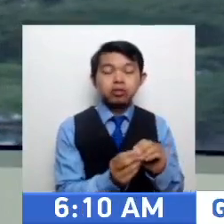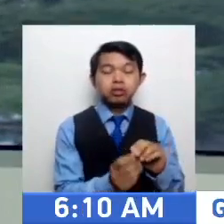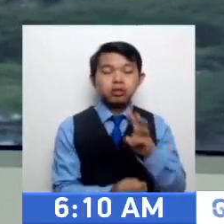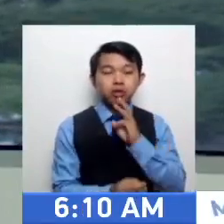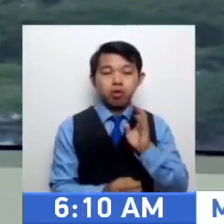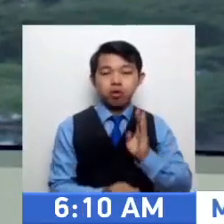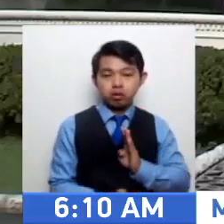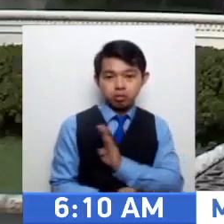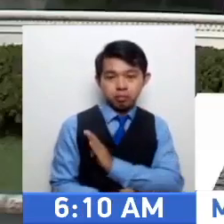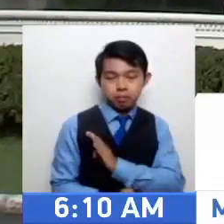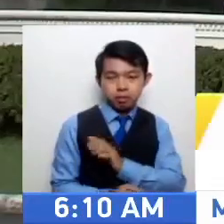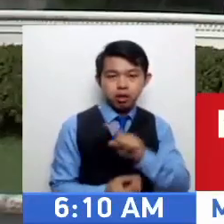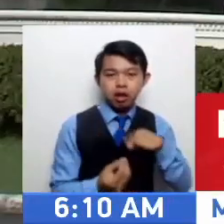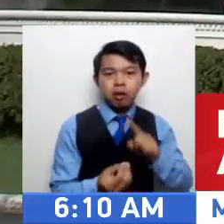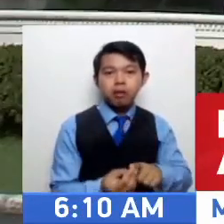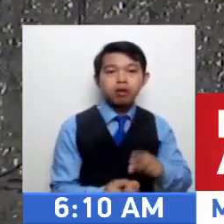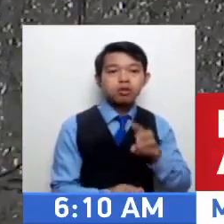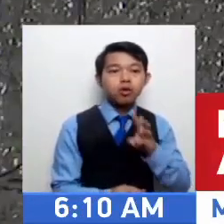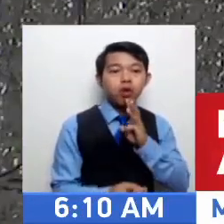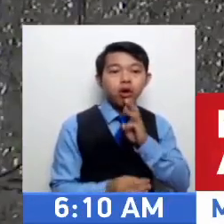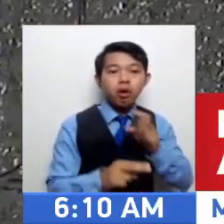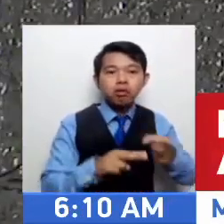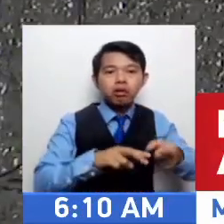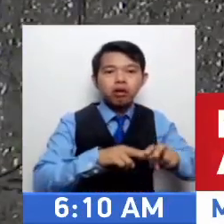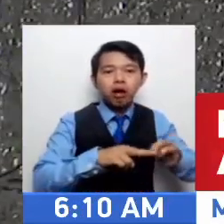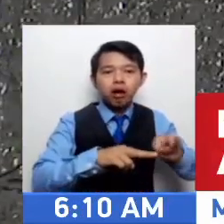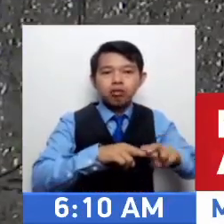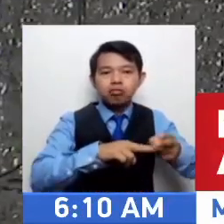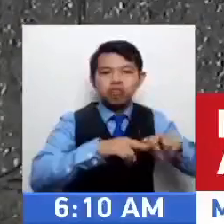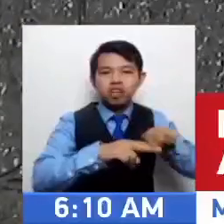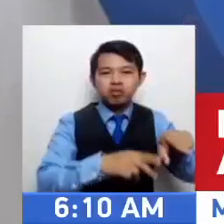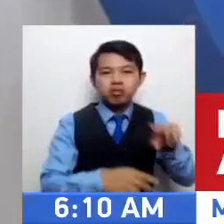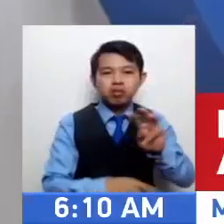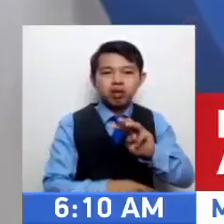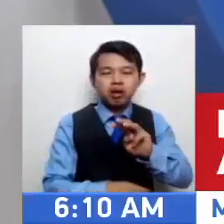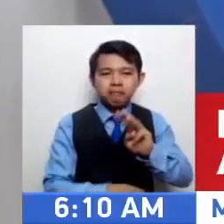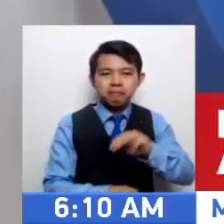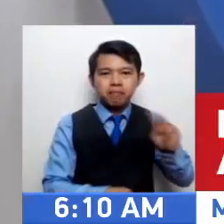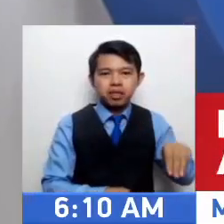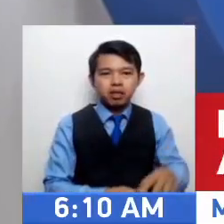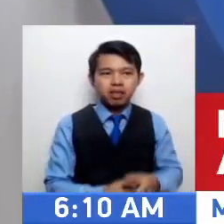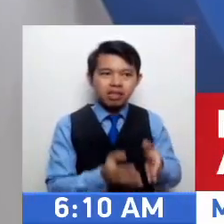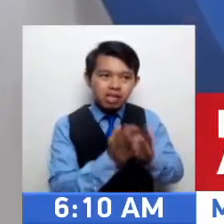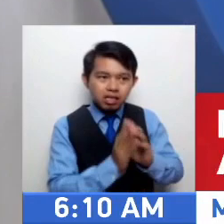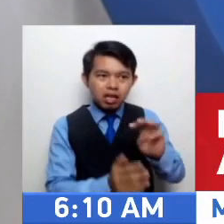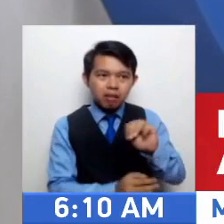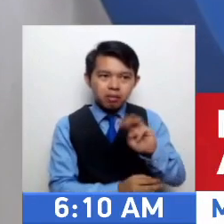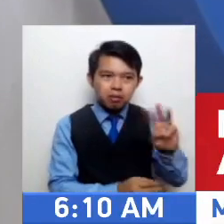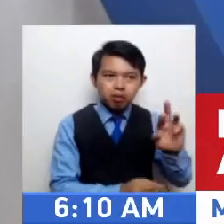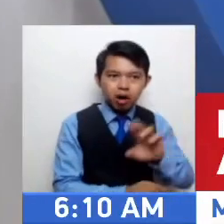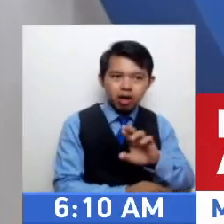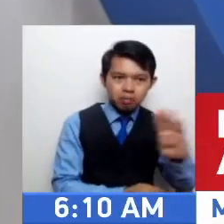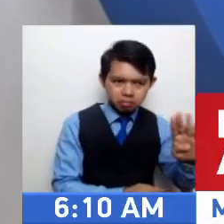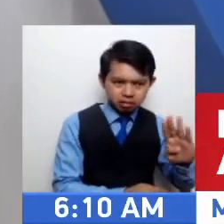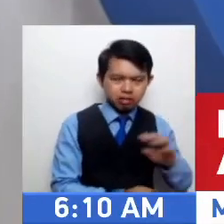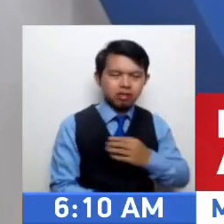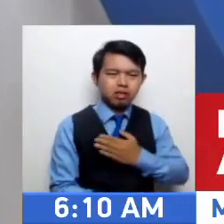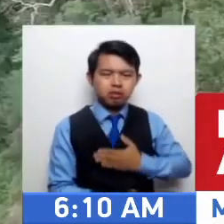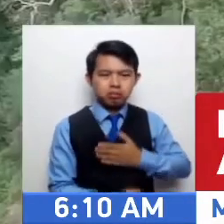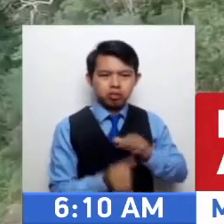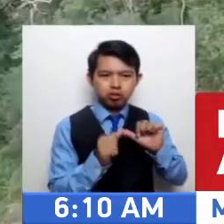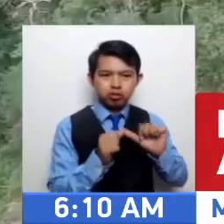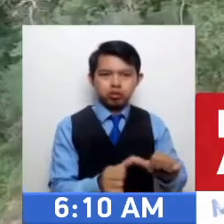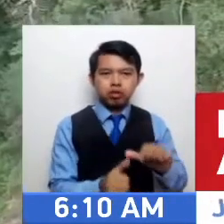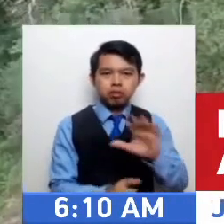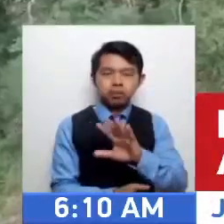Manila. Ayon sa MWSS, hiniling nila sa NWRB na panatilihing 52 cubic meters per second ang alokasyon ng